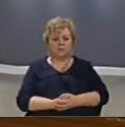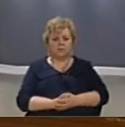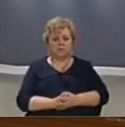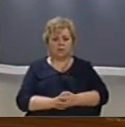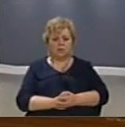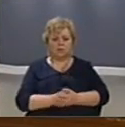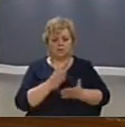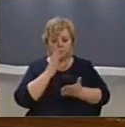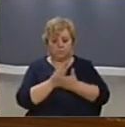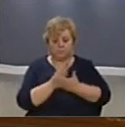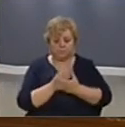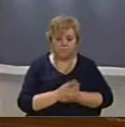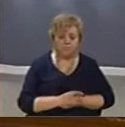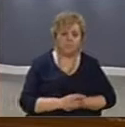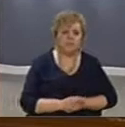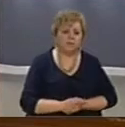atëherë